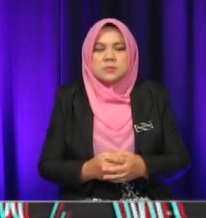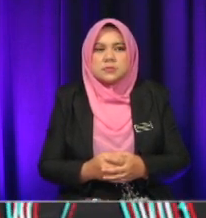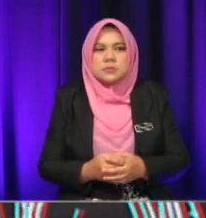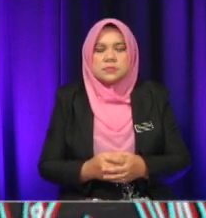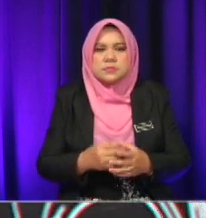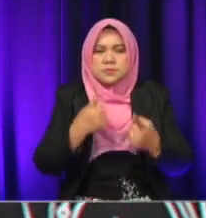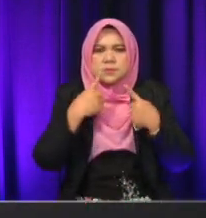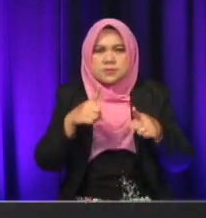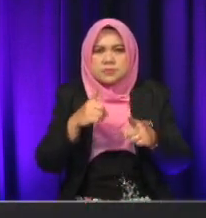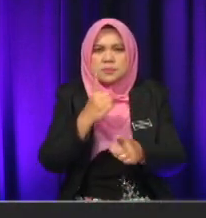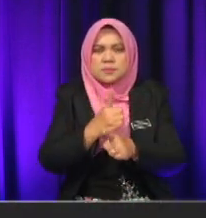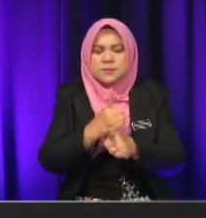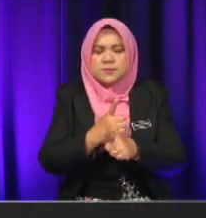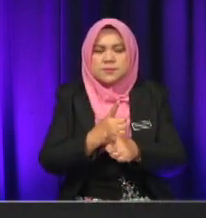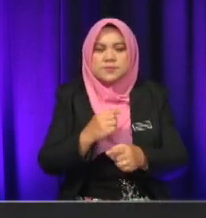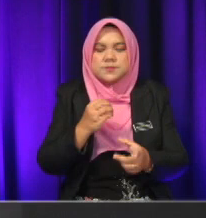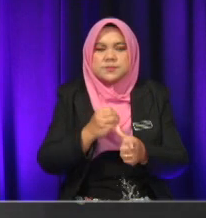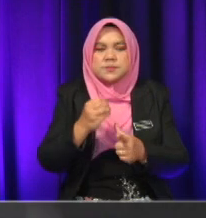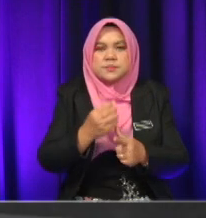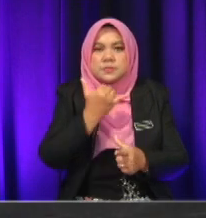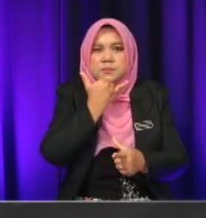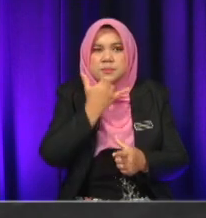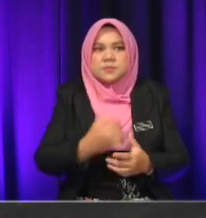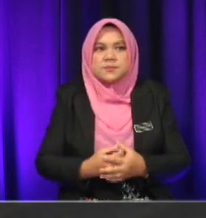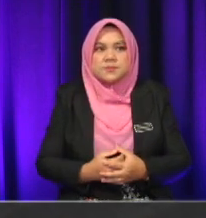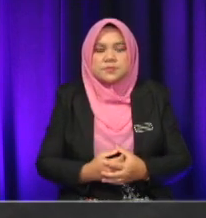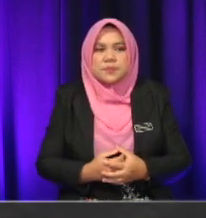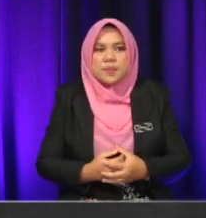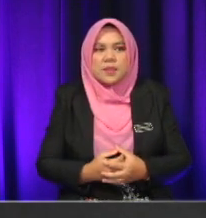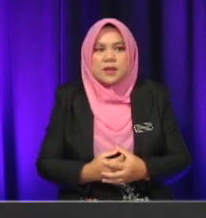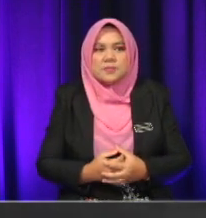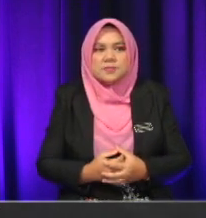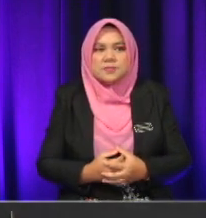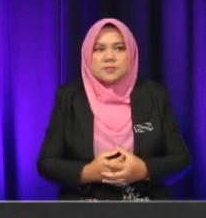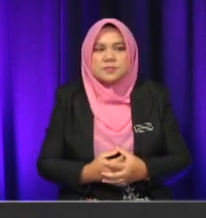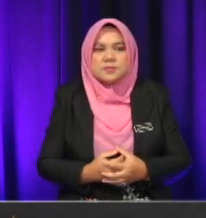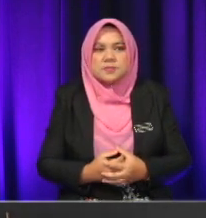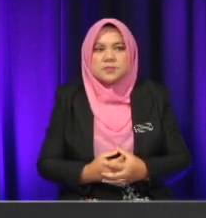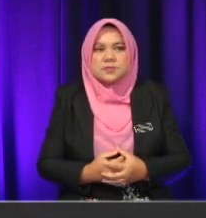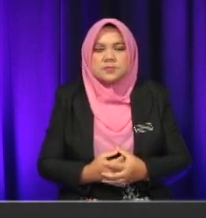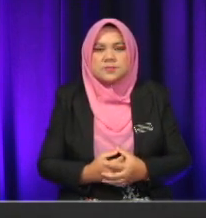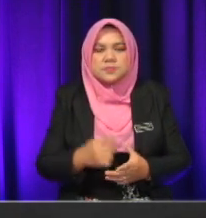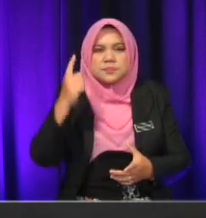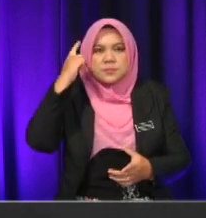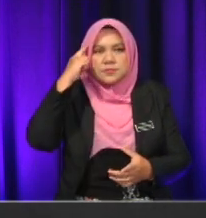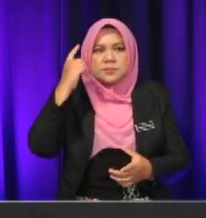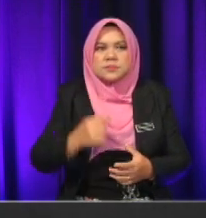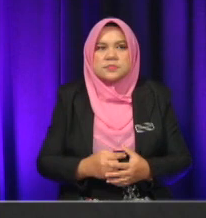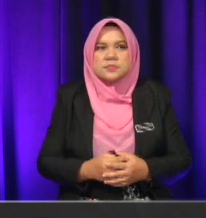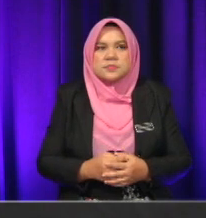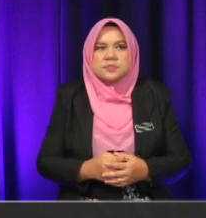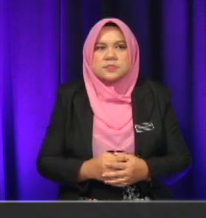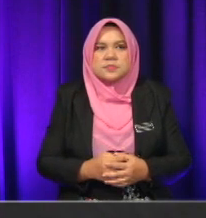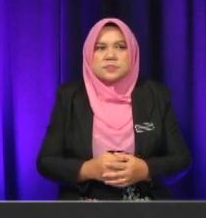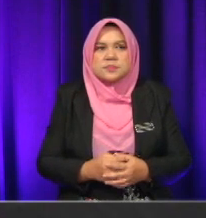ke jawapan kat Syafiqah ni? Betul ke matlamat produk atau ada jawapan lain? Cuba kita fikir. Betul lah,